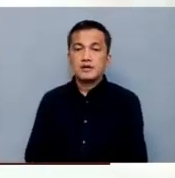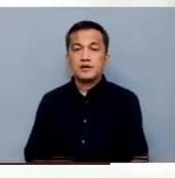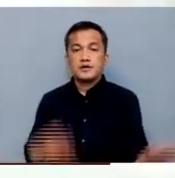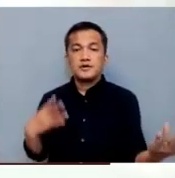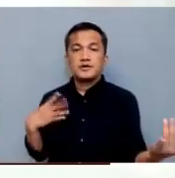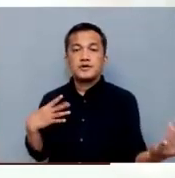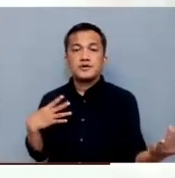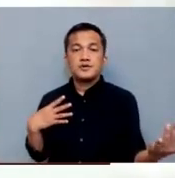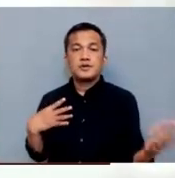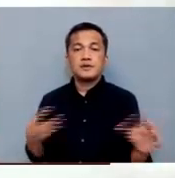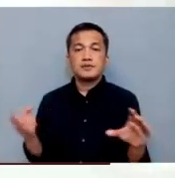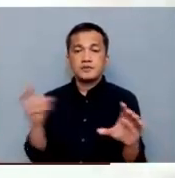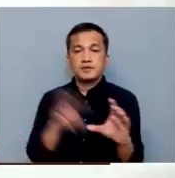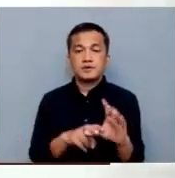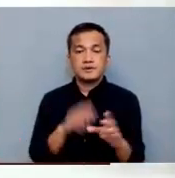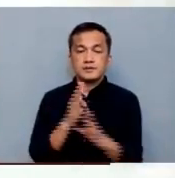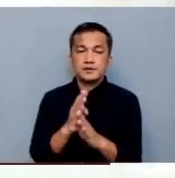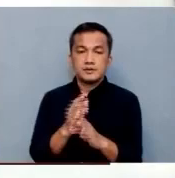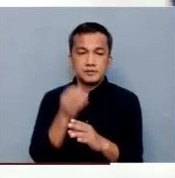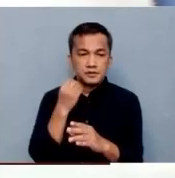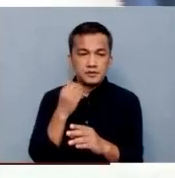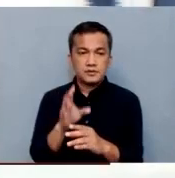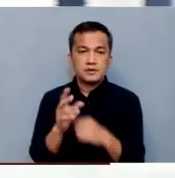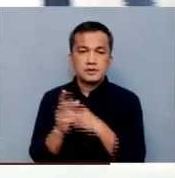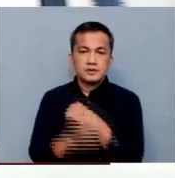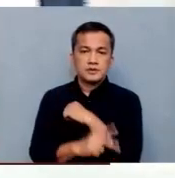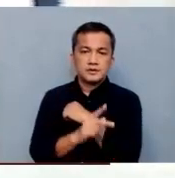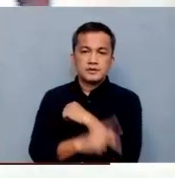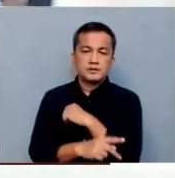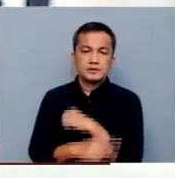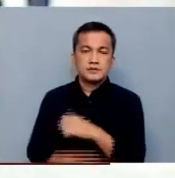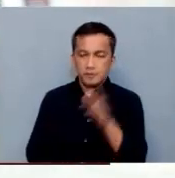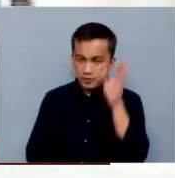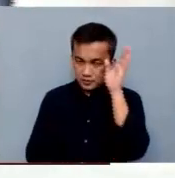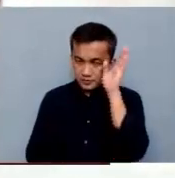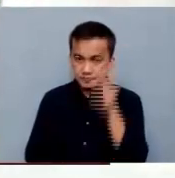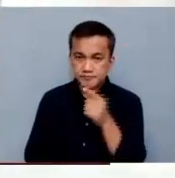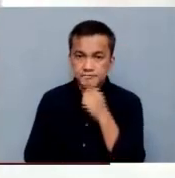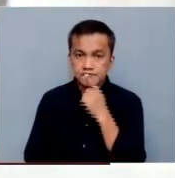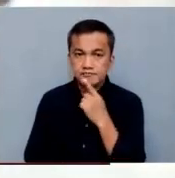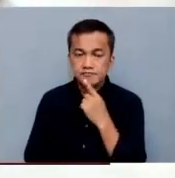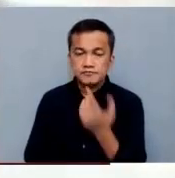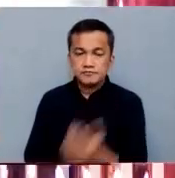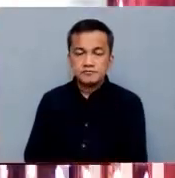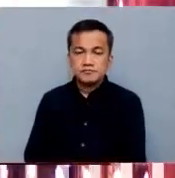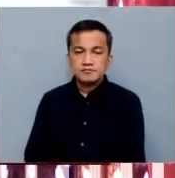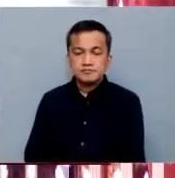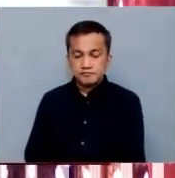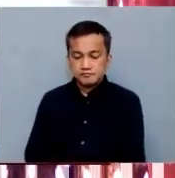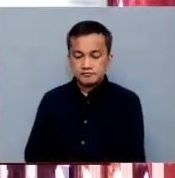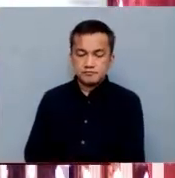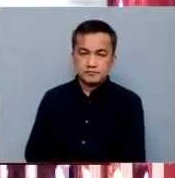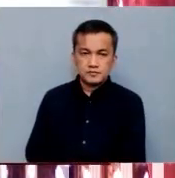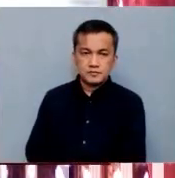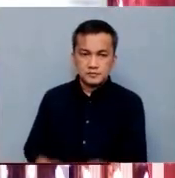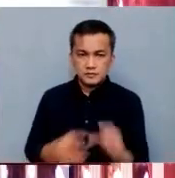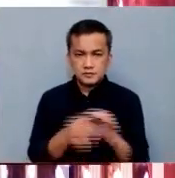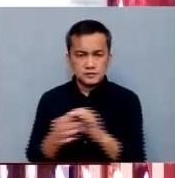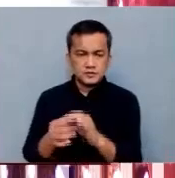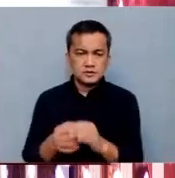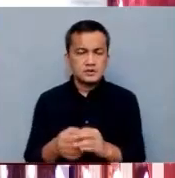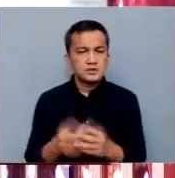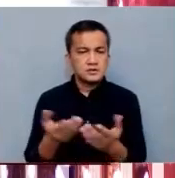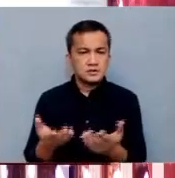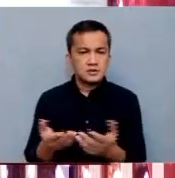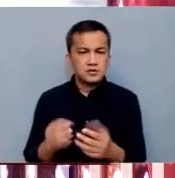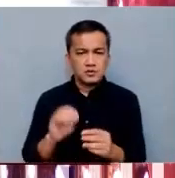board yung bus nila pa uwi ng kanilang probinsya. Bok? Related to that lang sa akin, Camille, so wala tayong